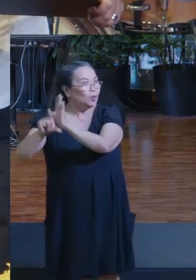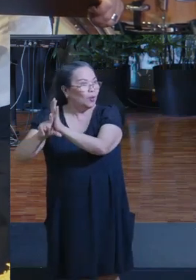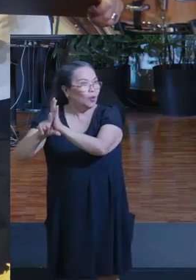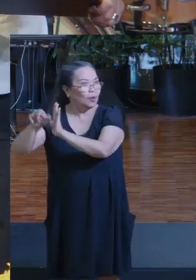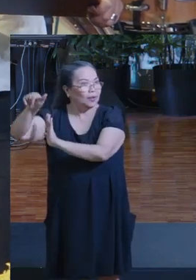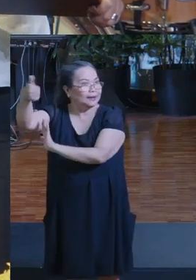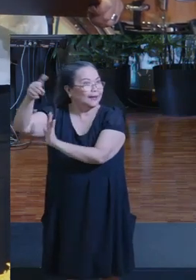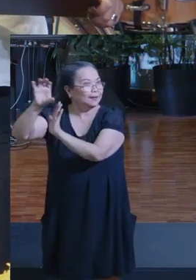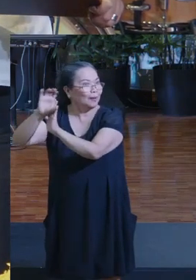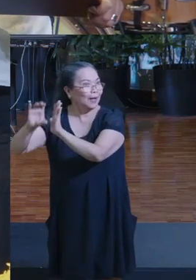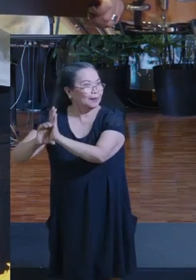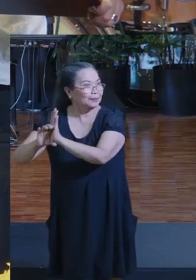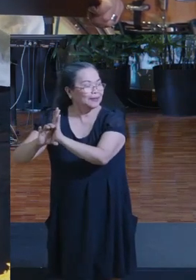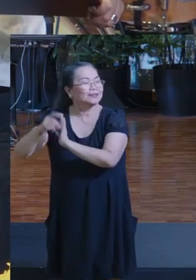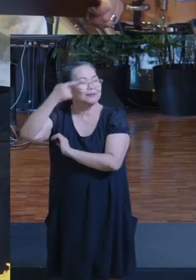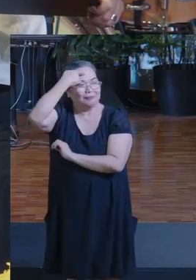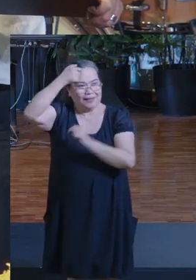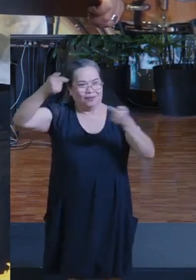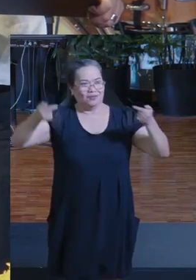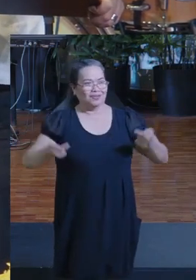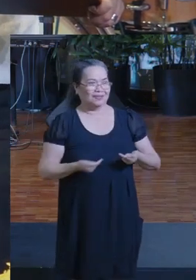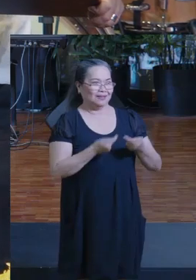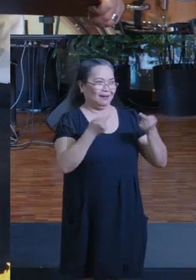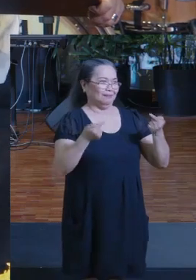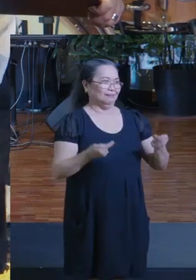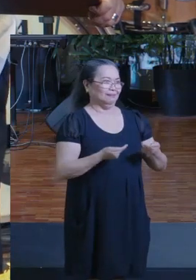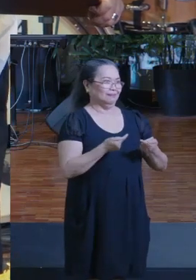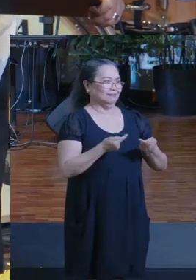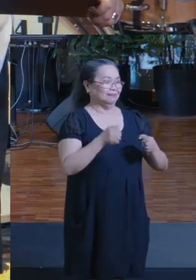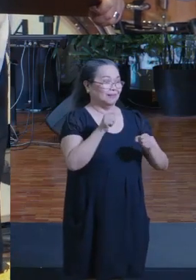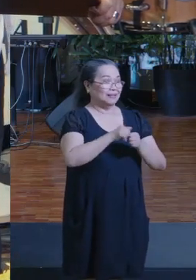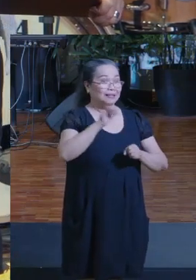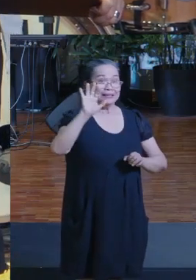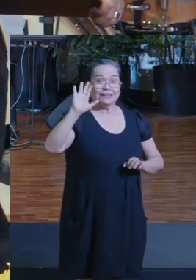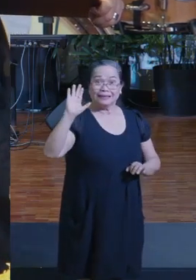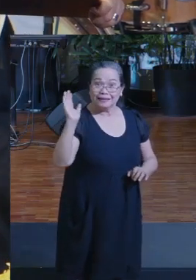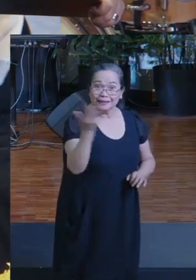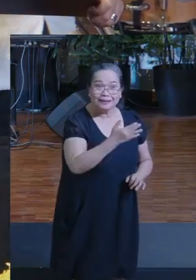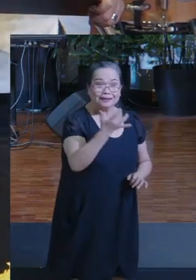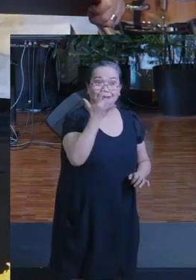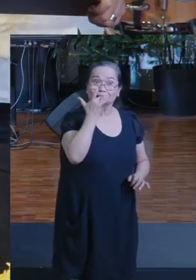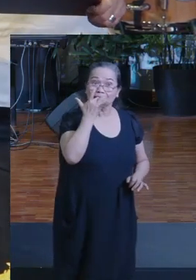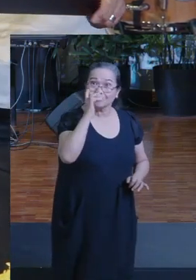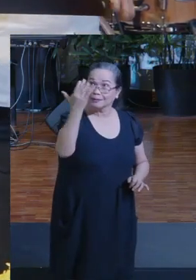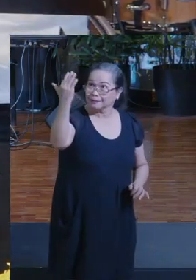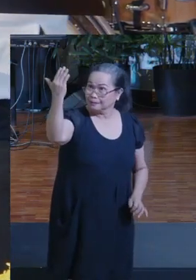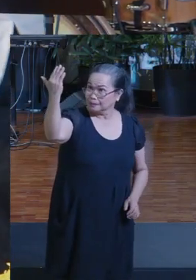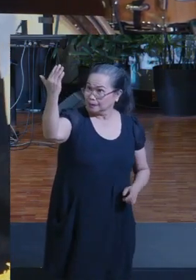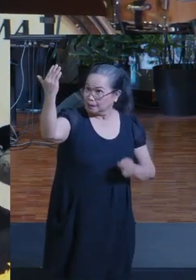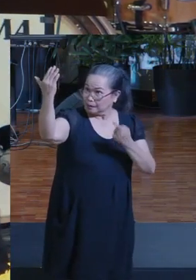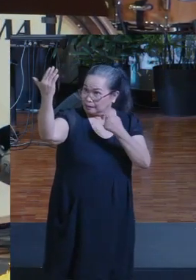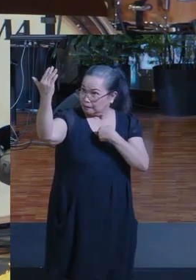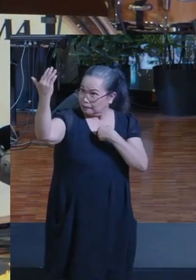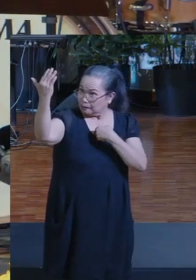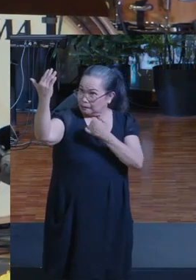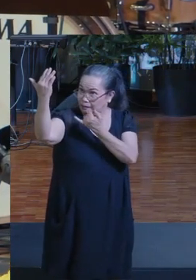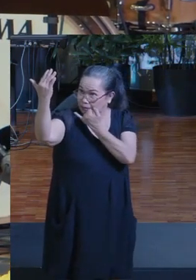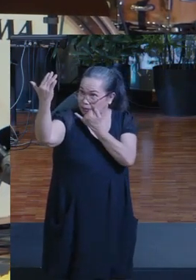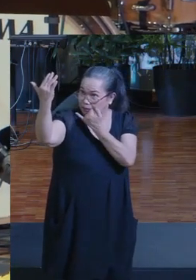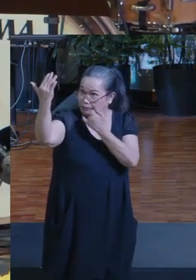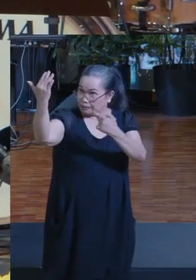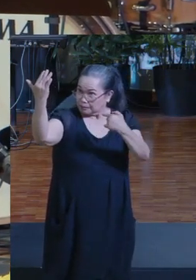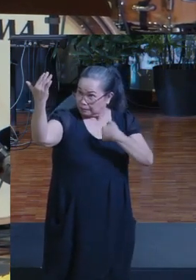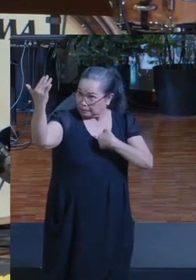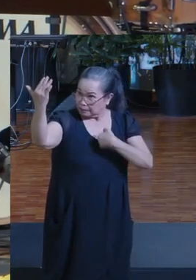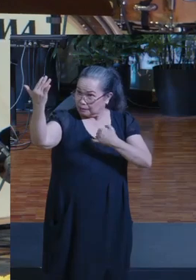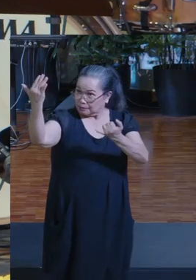of transgressions. Para isang salamin, para makita natin kung sino tayo, kung anong puso natin.